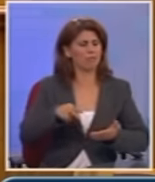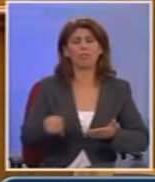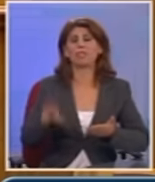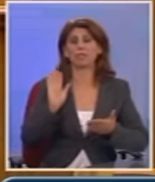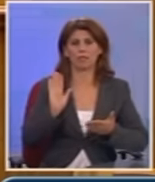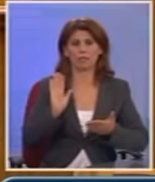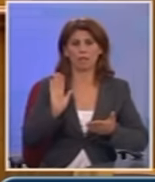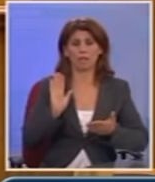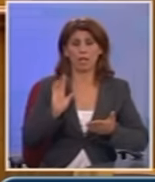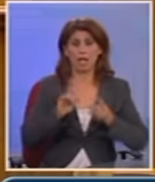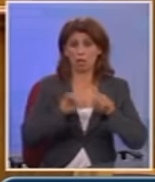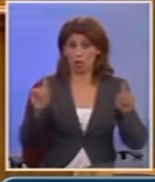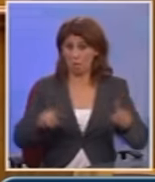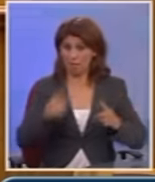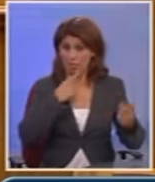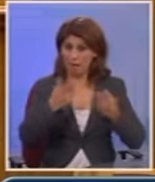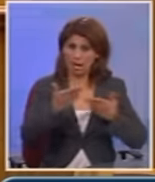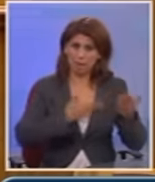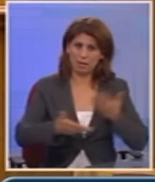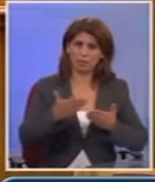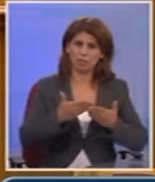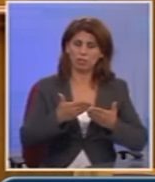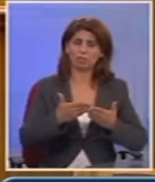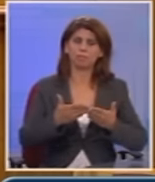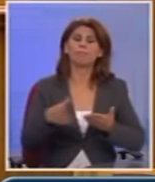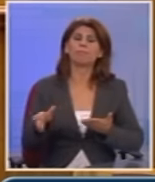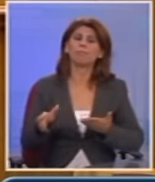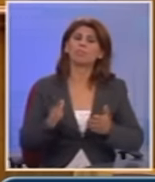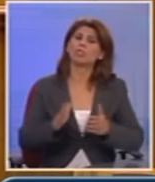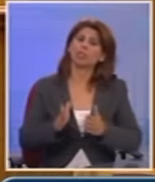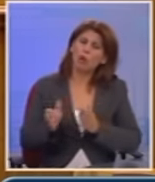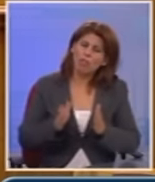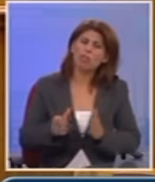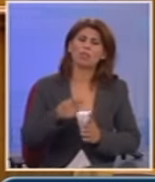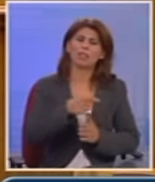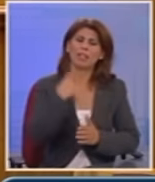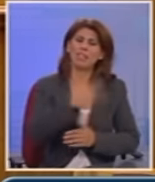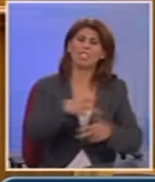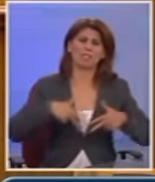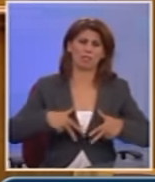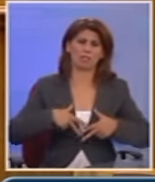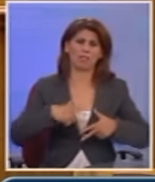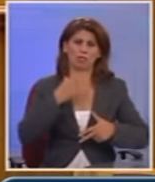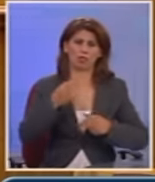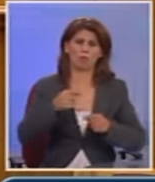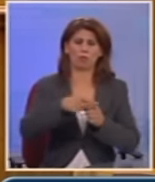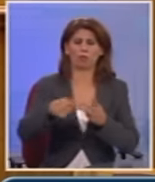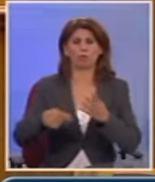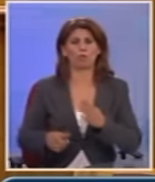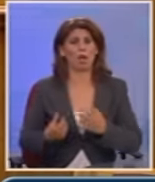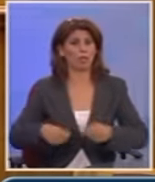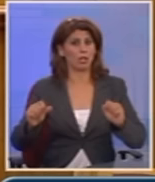Το πλαίσιο της διαπραγμάτευσης το καθόρισε η κυβέρνησή σας. Αρνούμενοι να